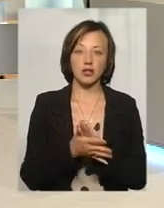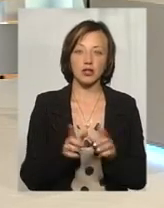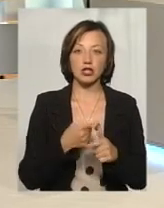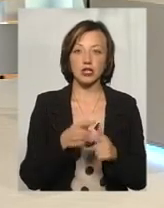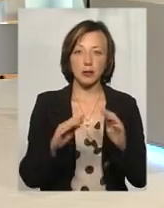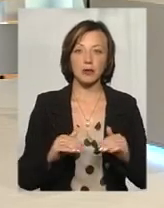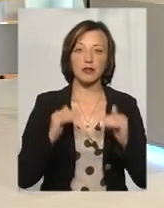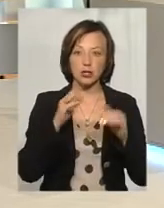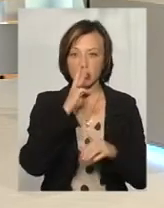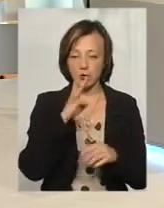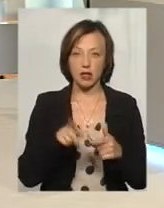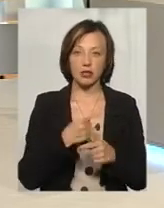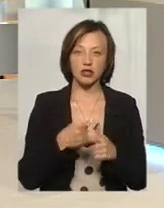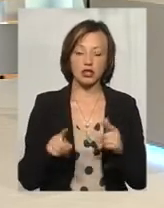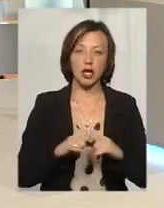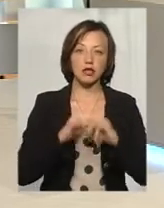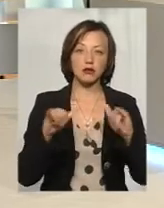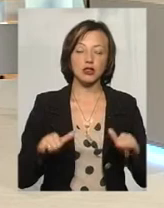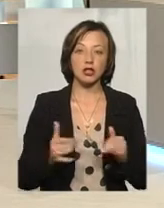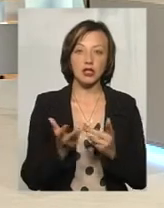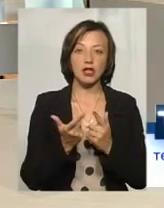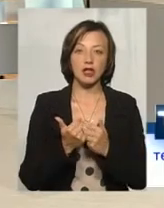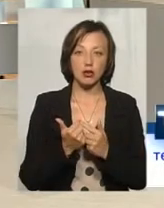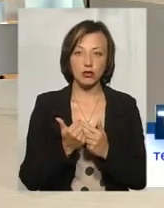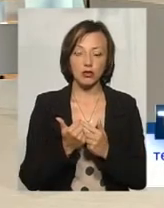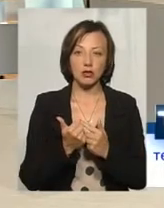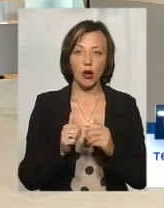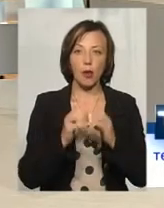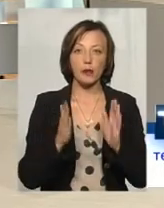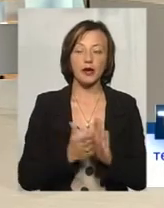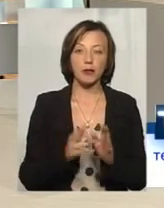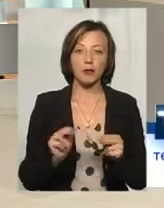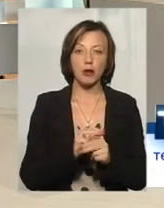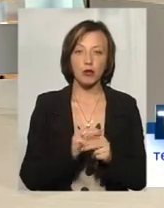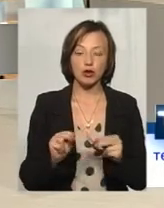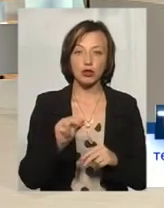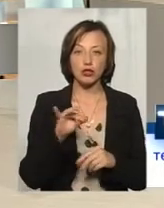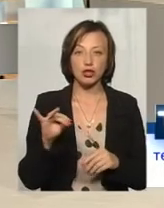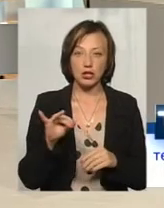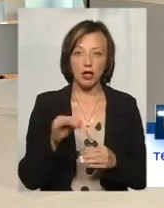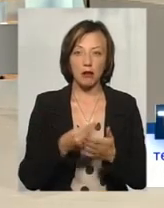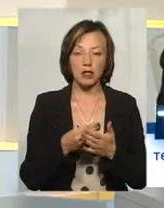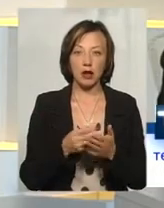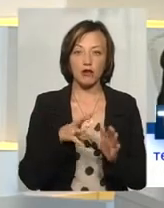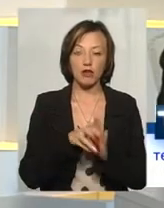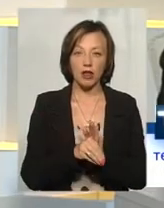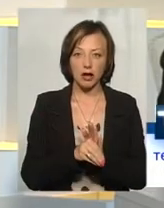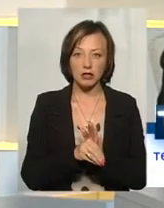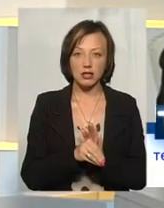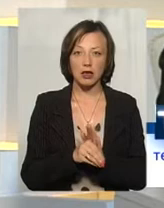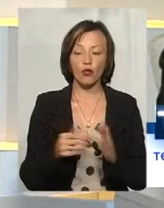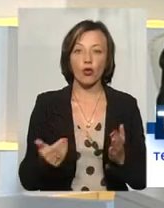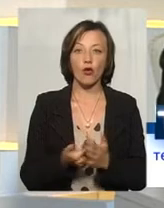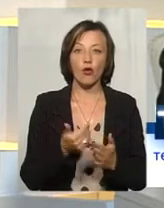на підвищення зарплати, чи на збільшення кількості об'ємів ремонтних, чи на капіталовкладення, інвестиції,